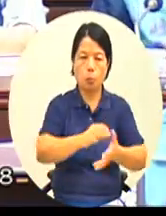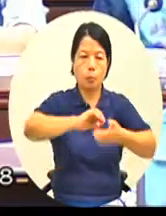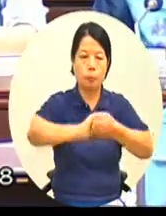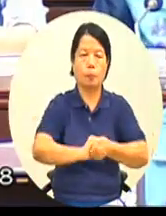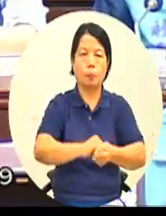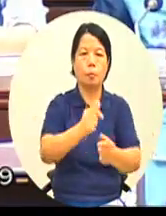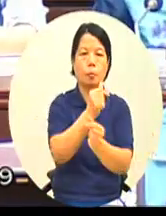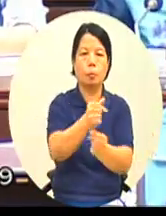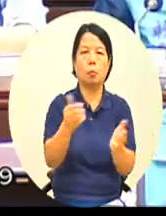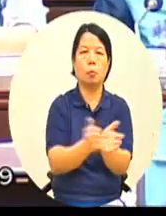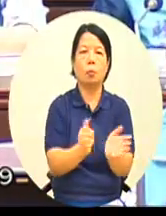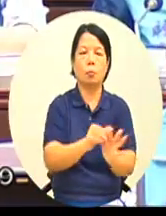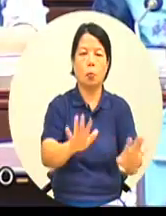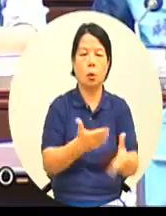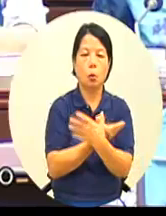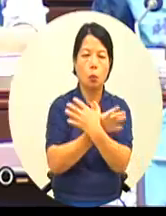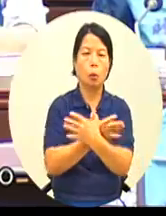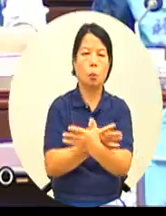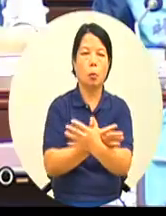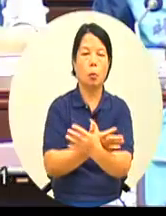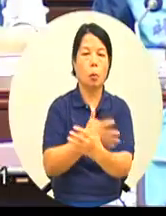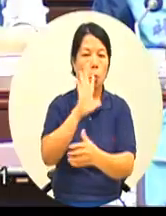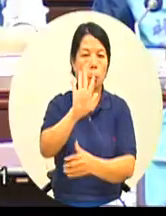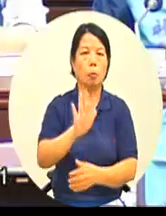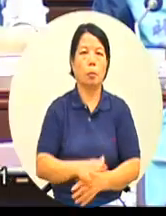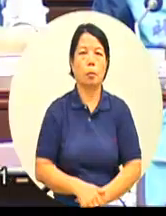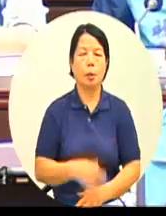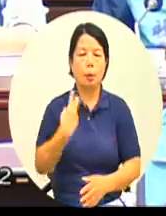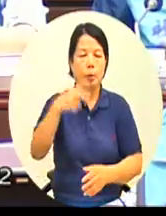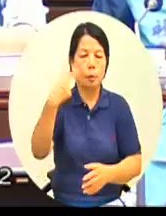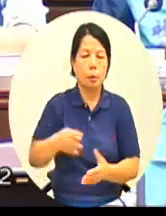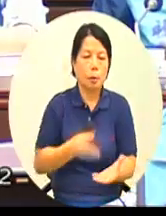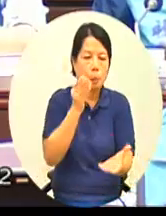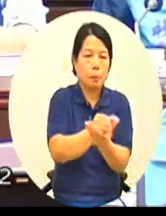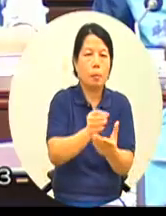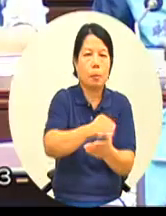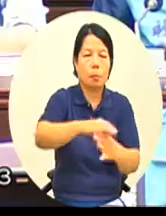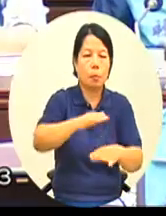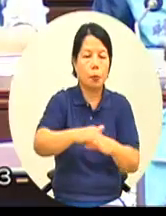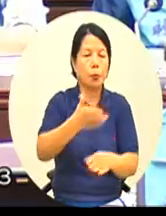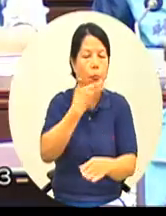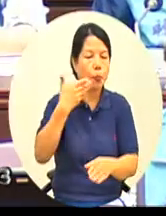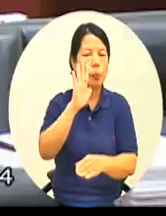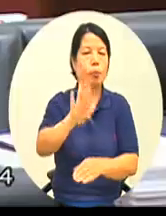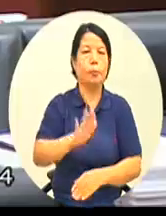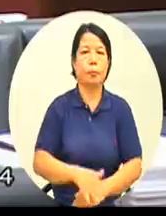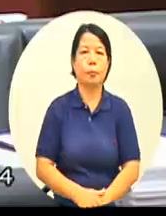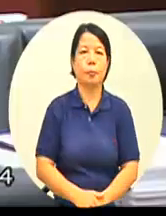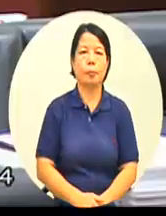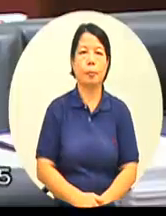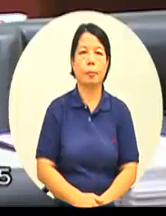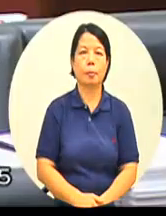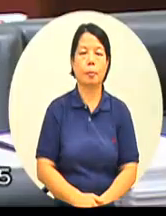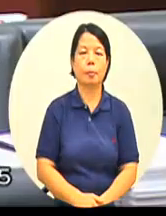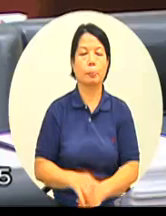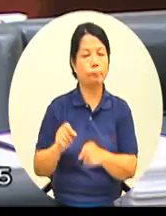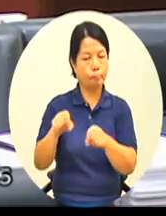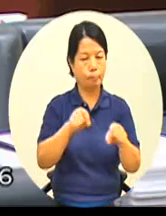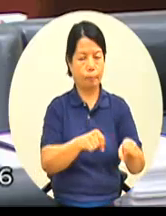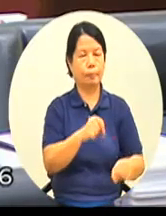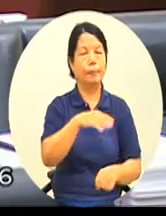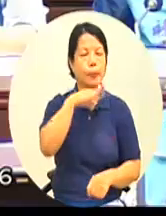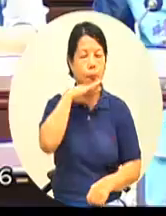说不定会有更多的奖励措施进来，他们到时候再投资，说不定是比较有利的。 所以还是要等。 对，所以我们目